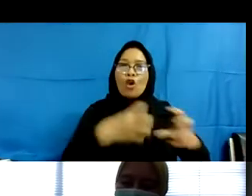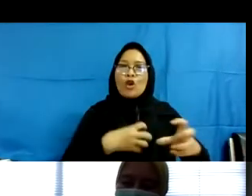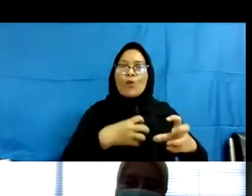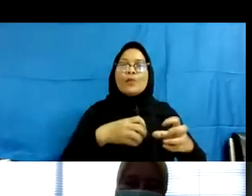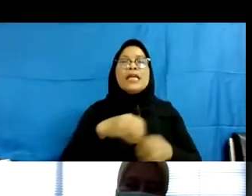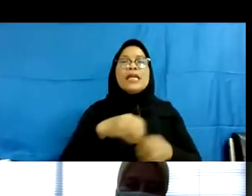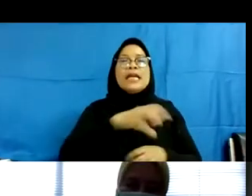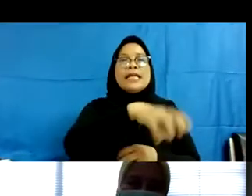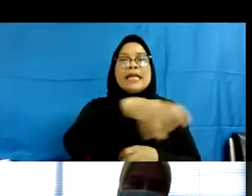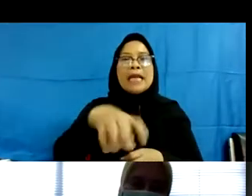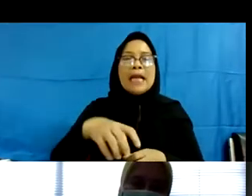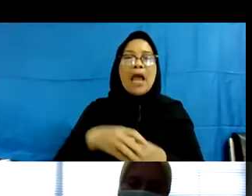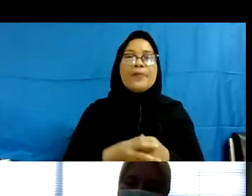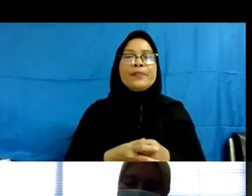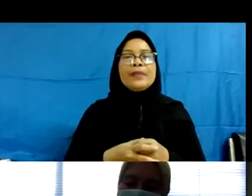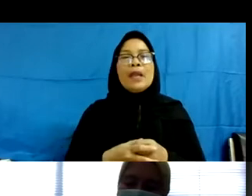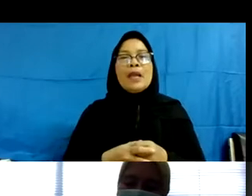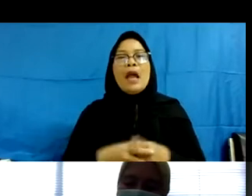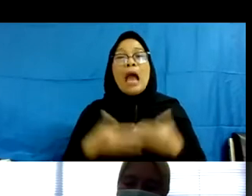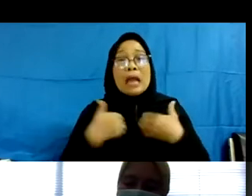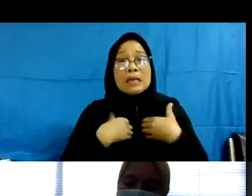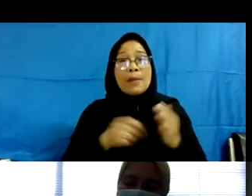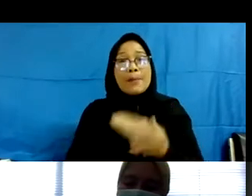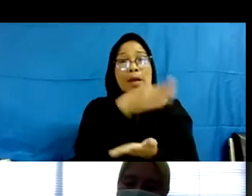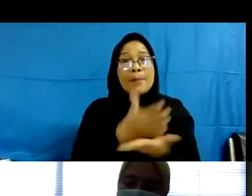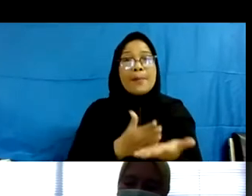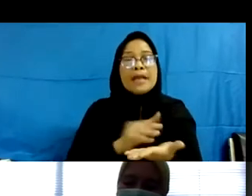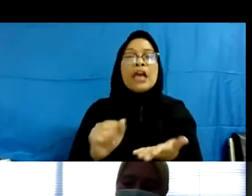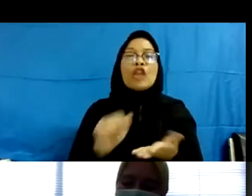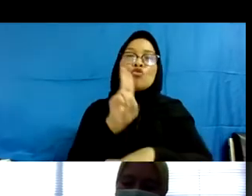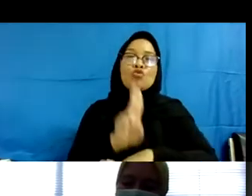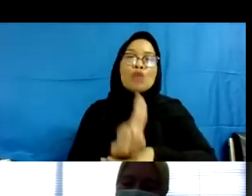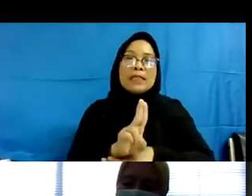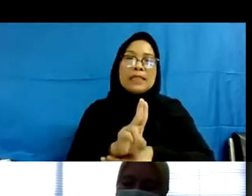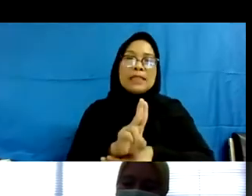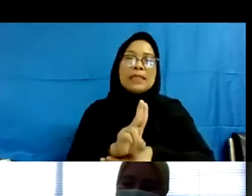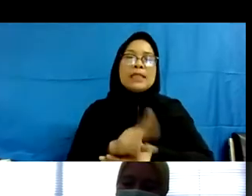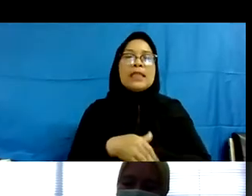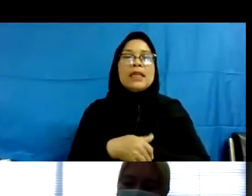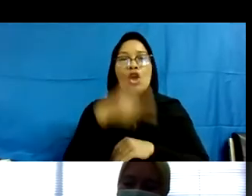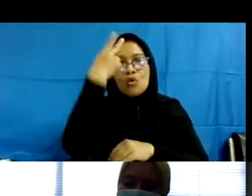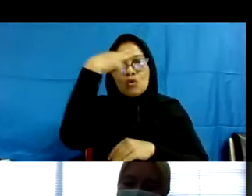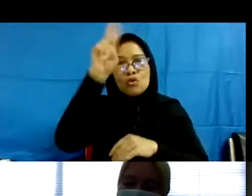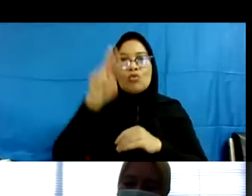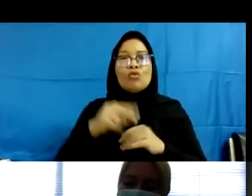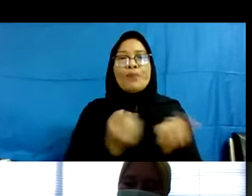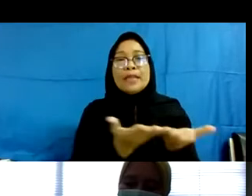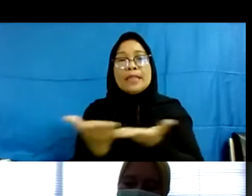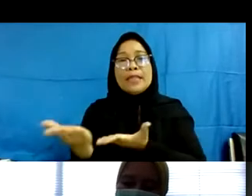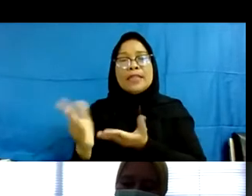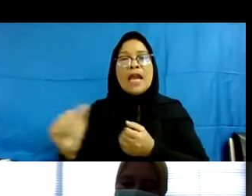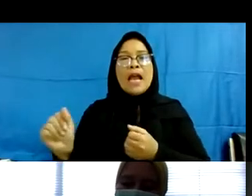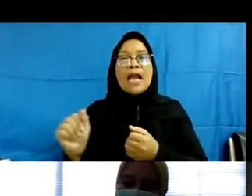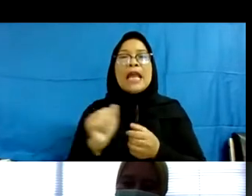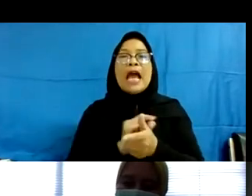minimal, kemudian juga ada pembagian tugas dalam hal ini untuk penyediaan